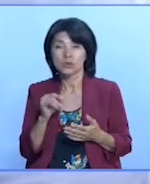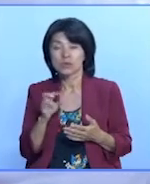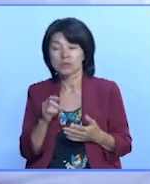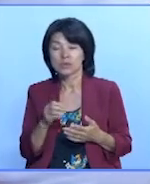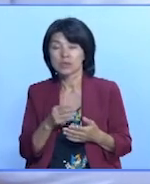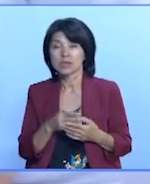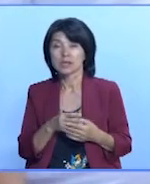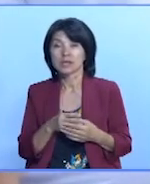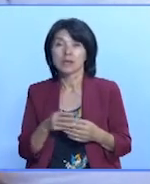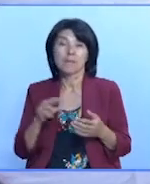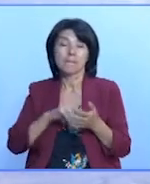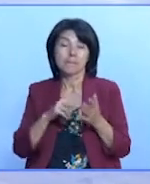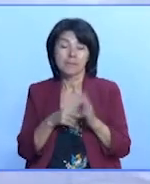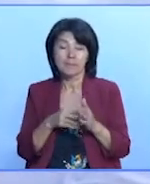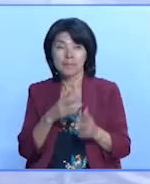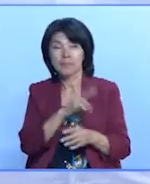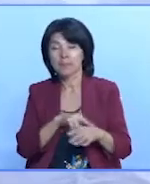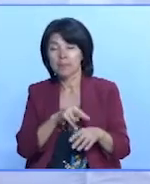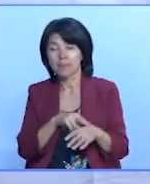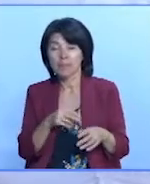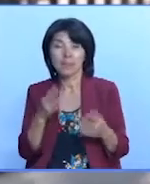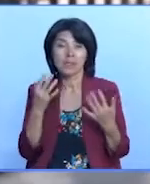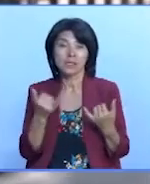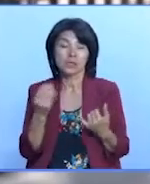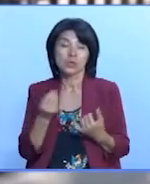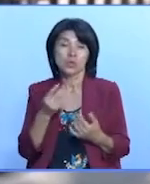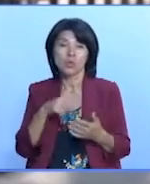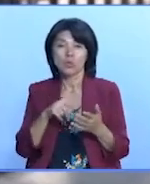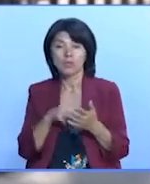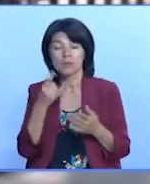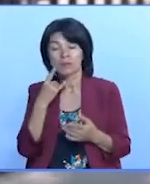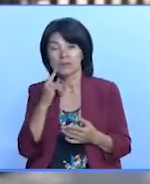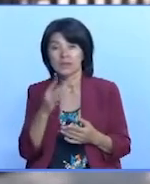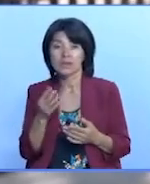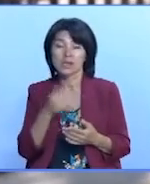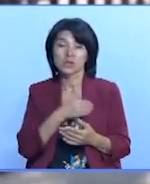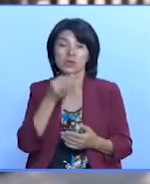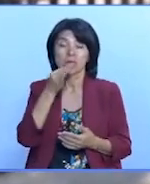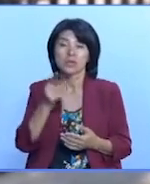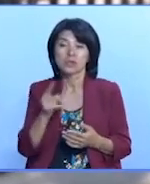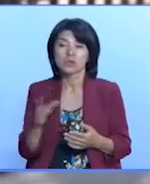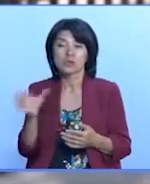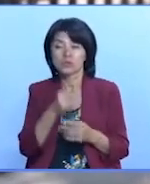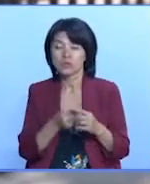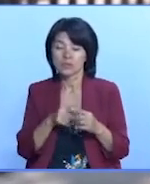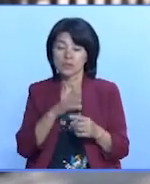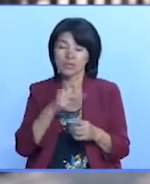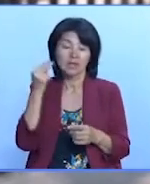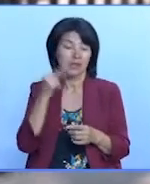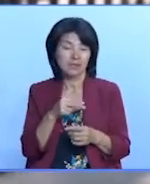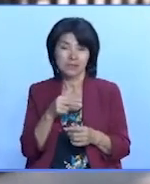Ертеса Давдакалана и отдела внутренней политики города Павлодар. Хочу отметить, что данные ролики были изготовлены